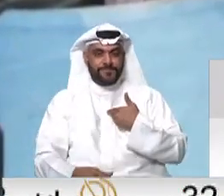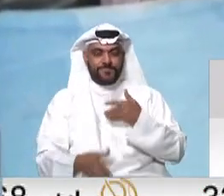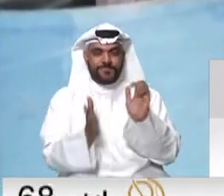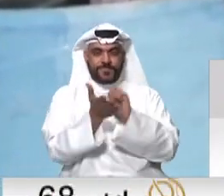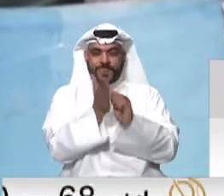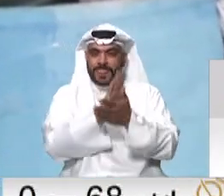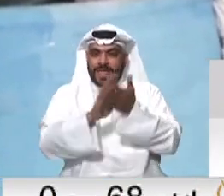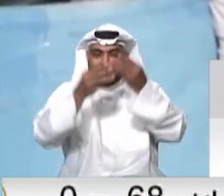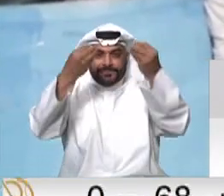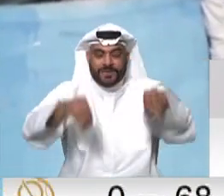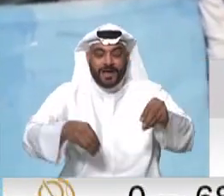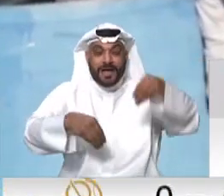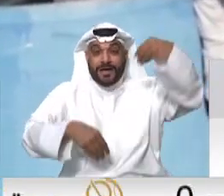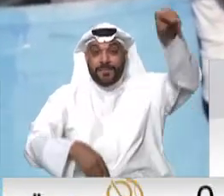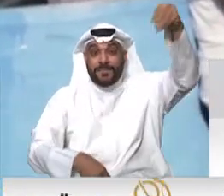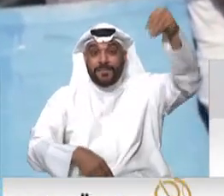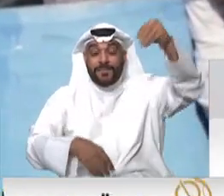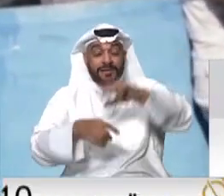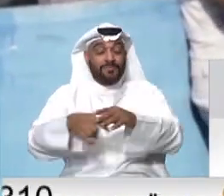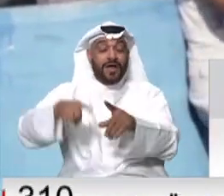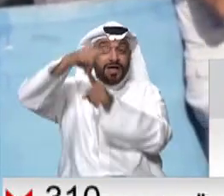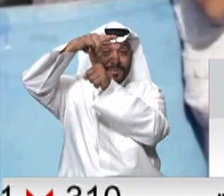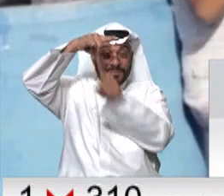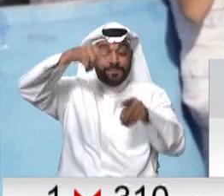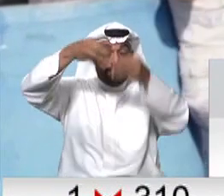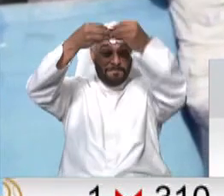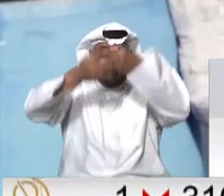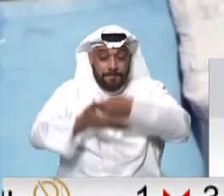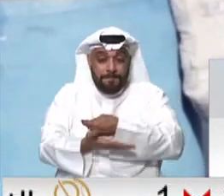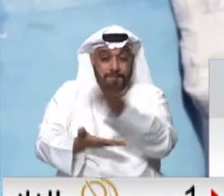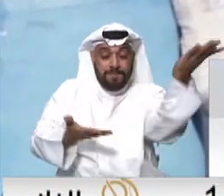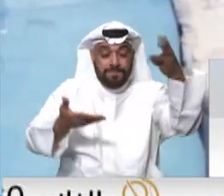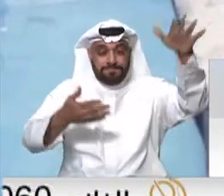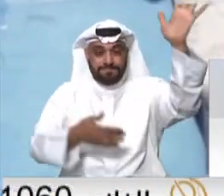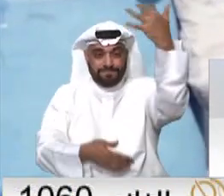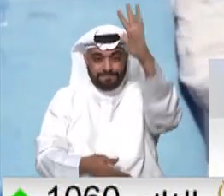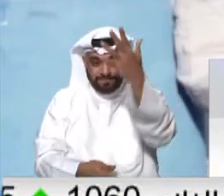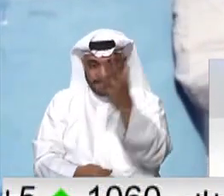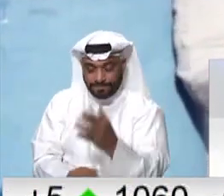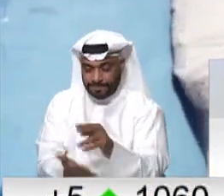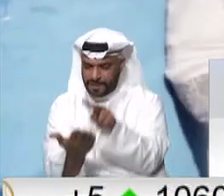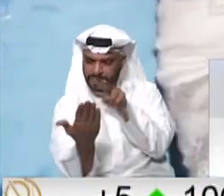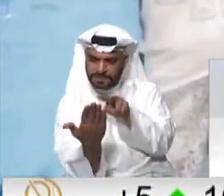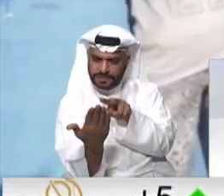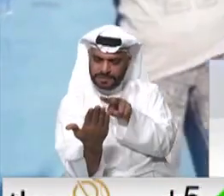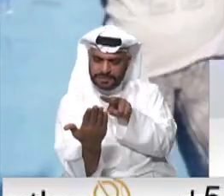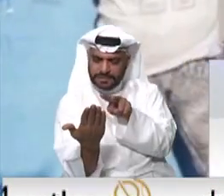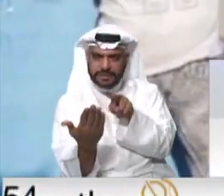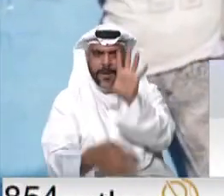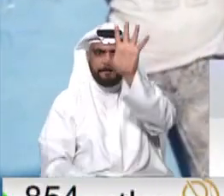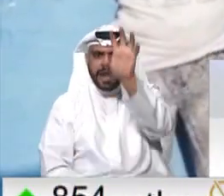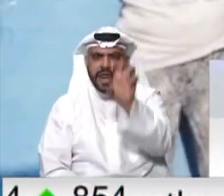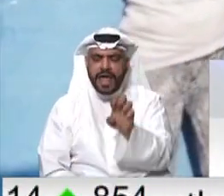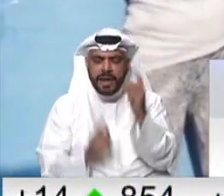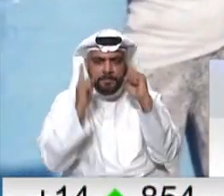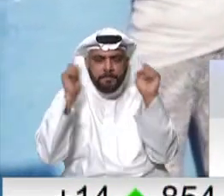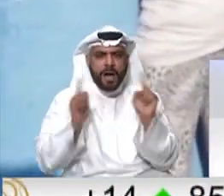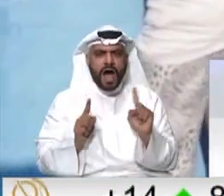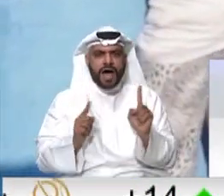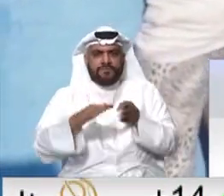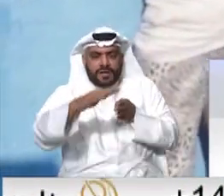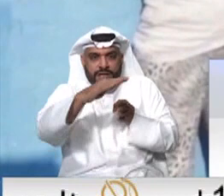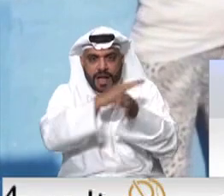رموا المناشير والواحد على اعصابه هيك شاده بالذات فتره الليل نحنا عارفين